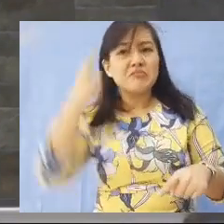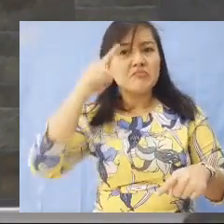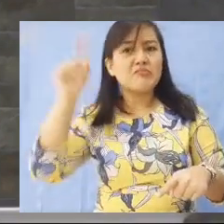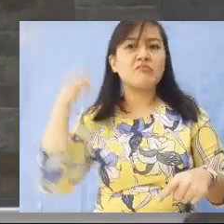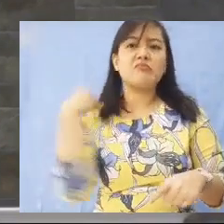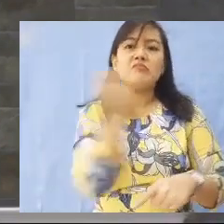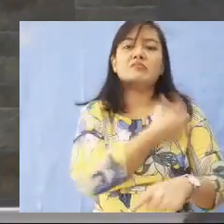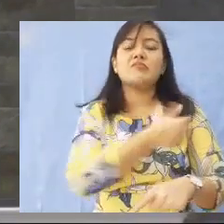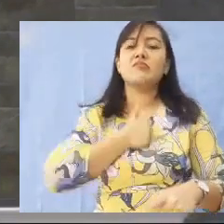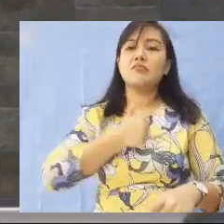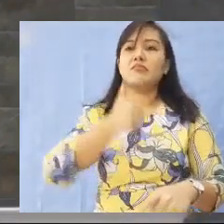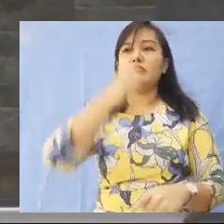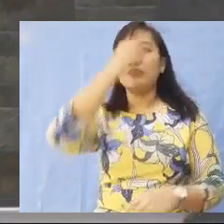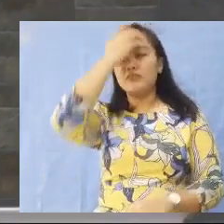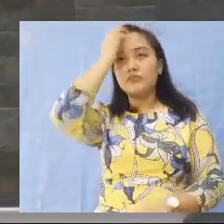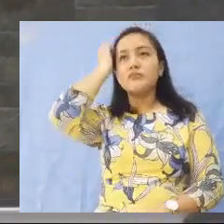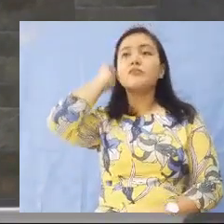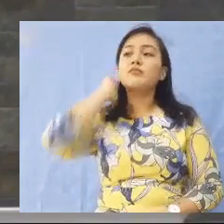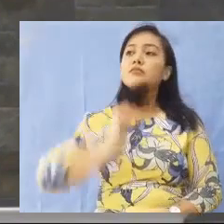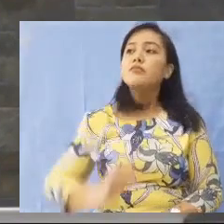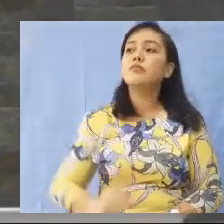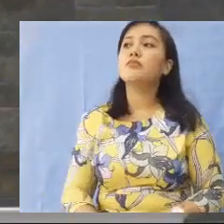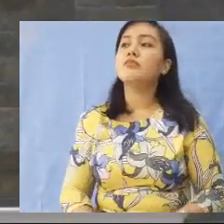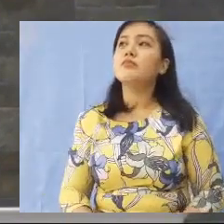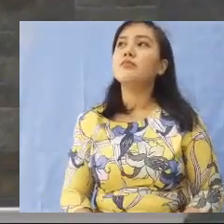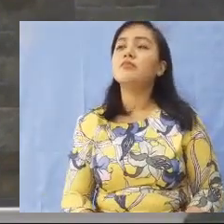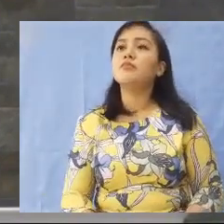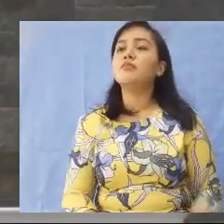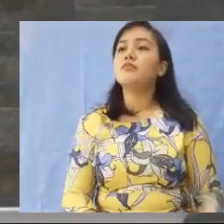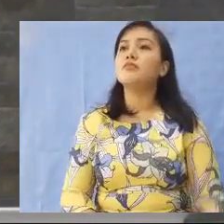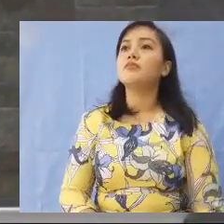Diba? Kaya nga napakaganda po ng